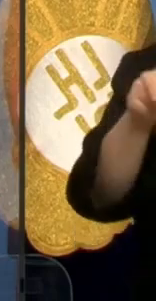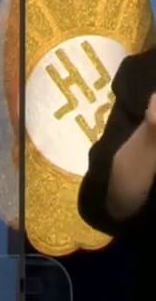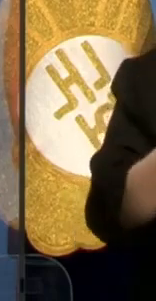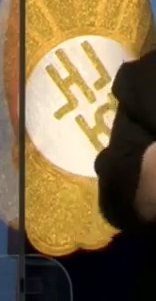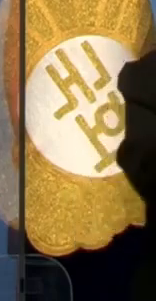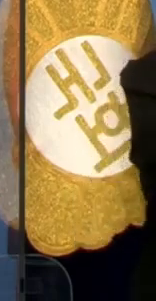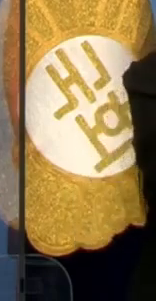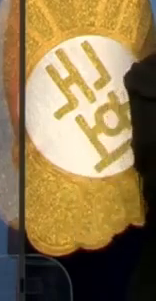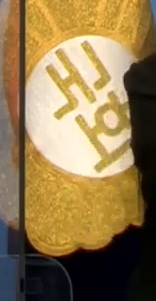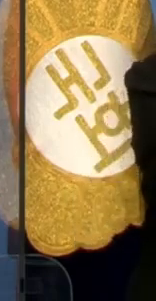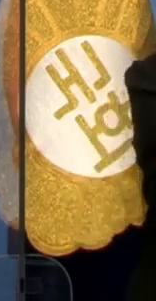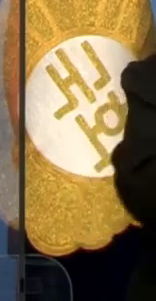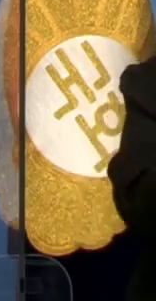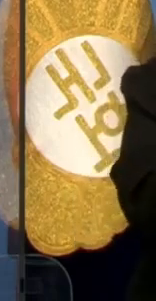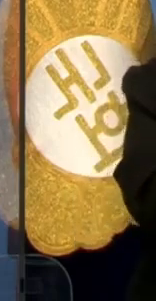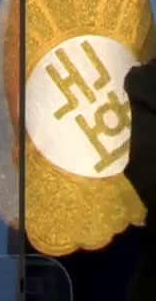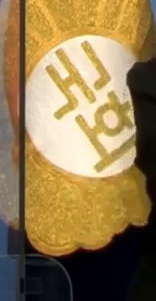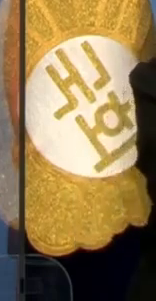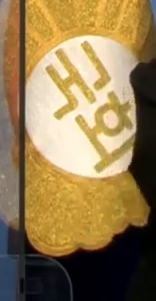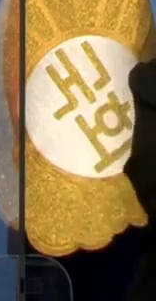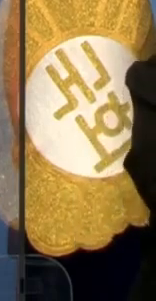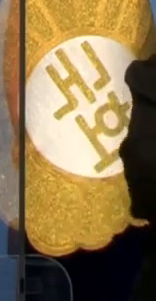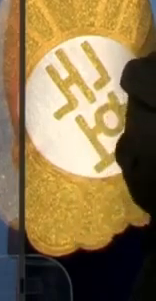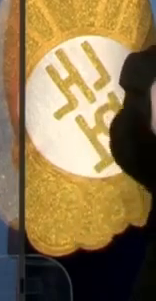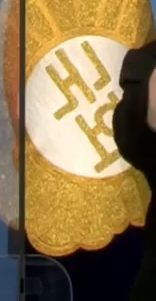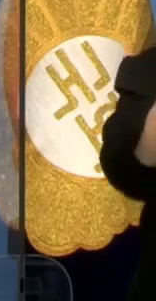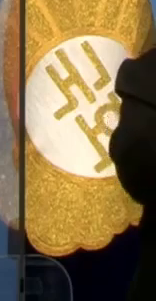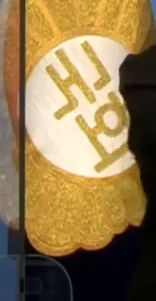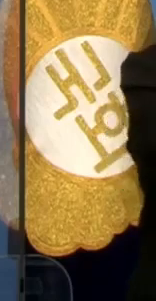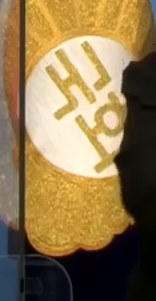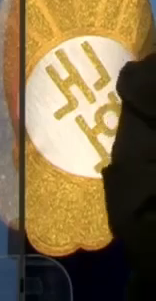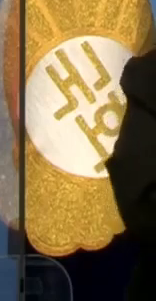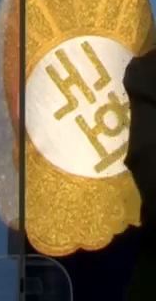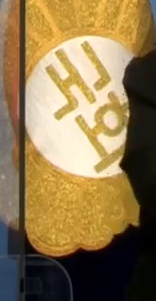집안을 병역 명문가 집안이라고 치켜세웠었습니다.